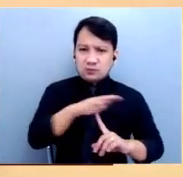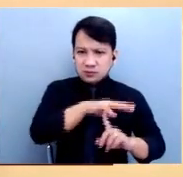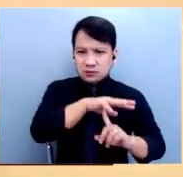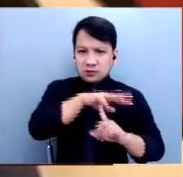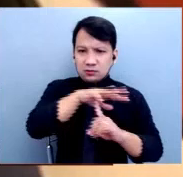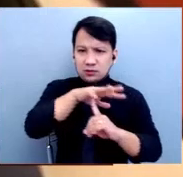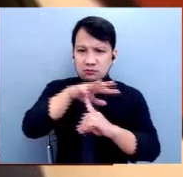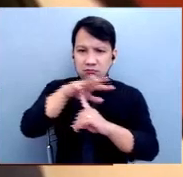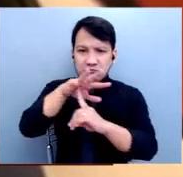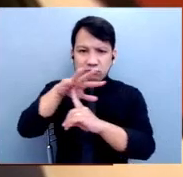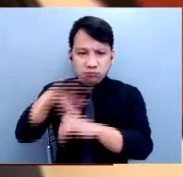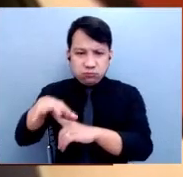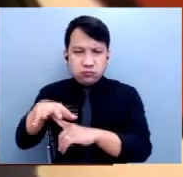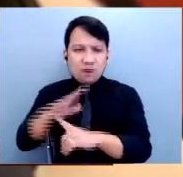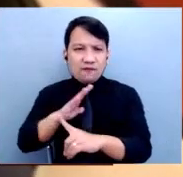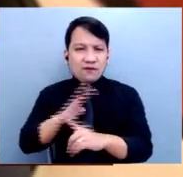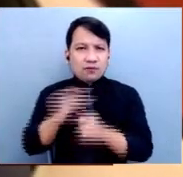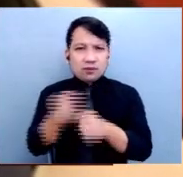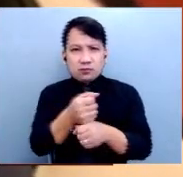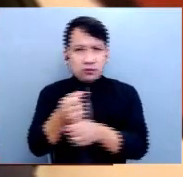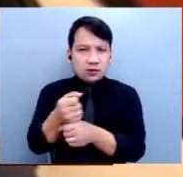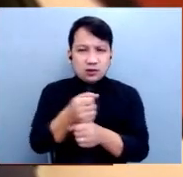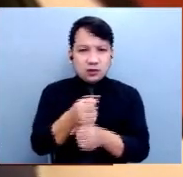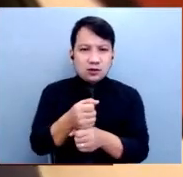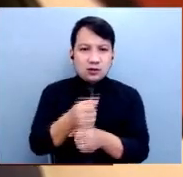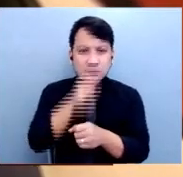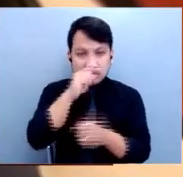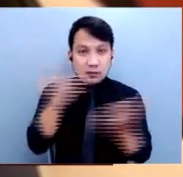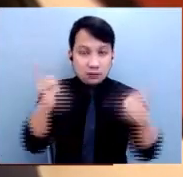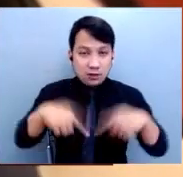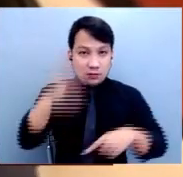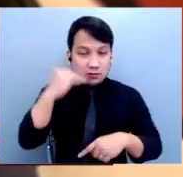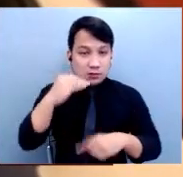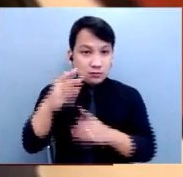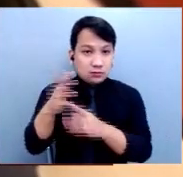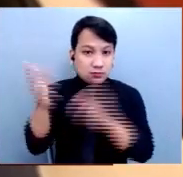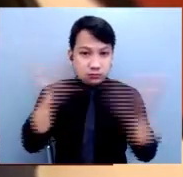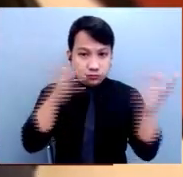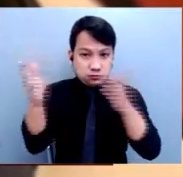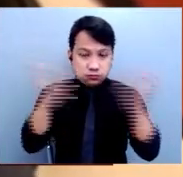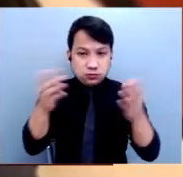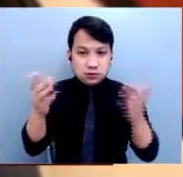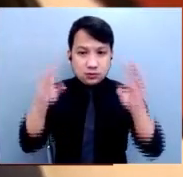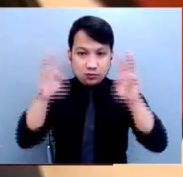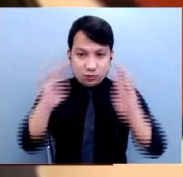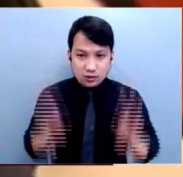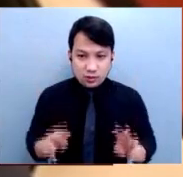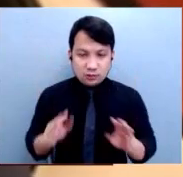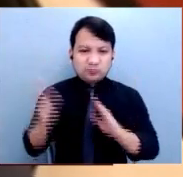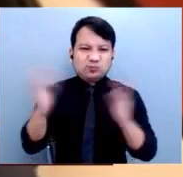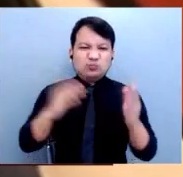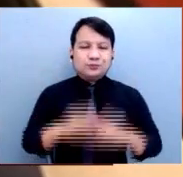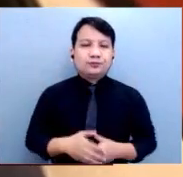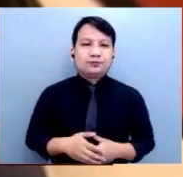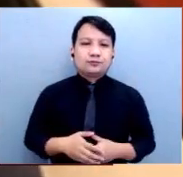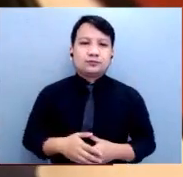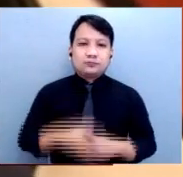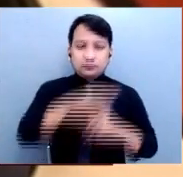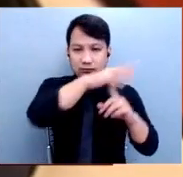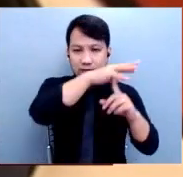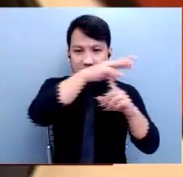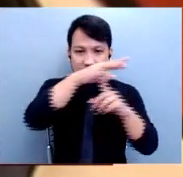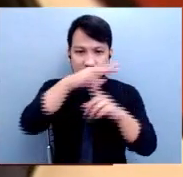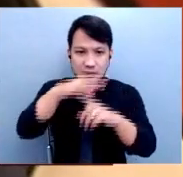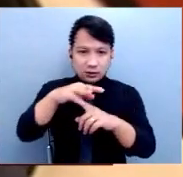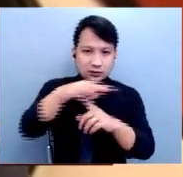takbo, lipad. They're not expecting naman na may magkakaroon sila ng problema when it comes to weather. However, nung palandaw sila, parang medyo